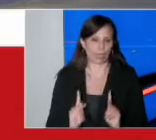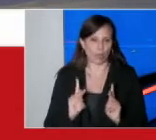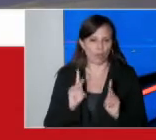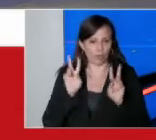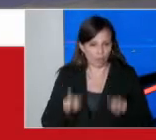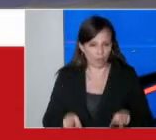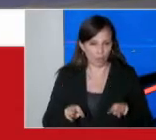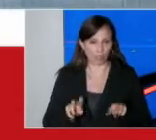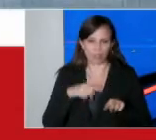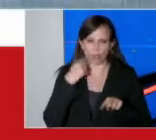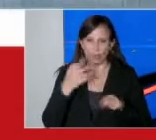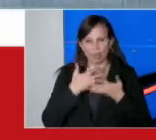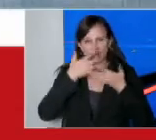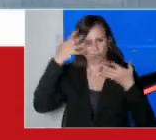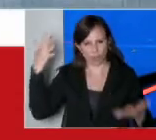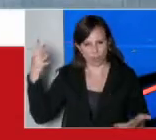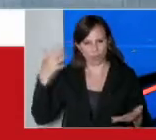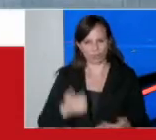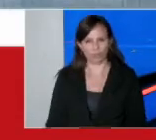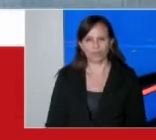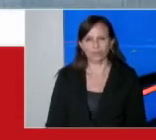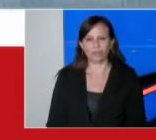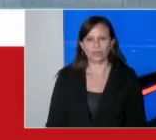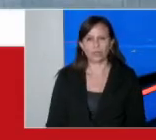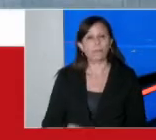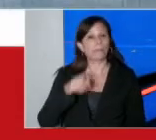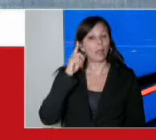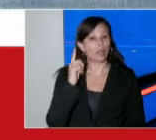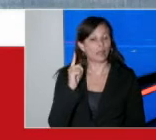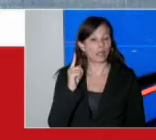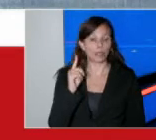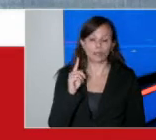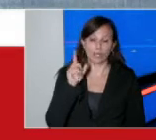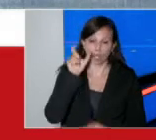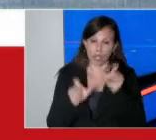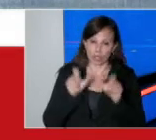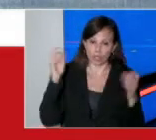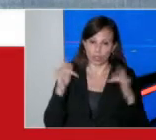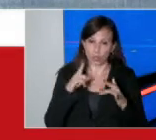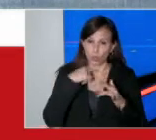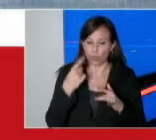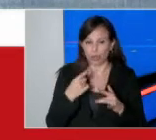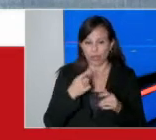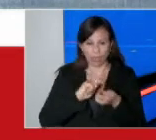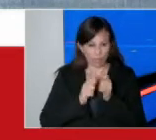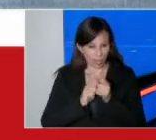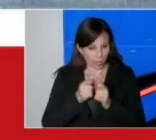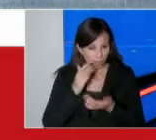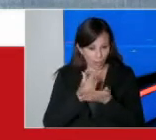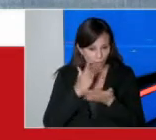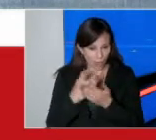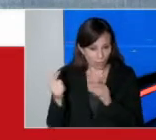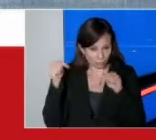אמירה יותר מדי גדולה על המציאות. אבל בסופו של דבר אומרים מי שמתנגדים, הווריאנט נמצא כבר כאן, אותו וריאנט